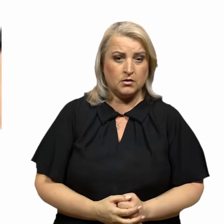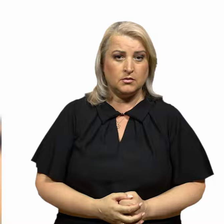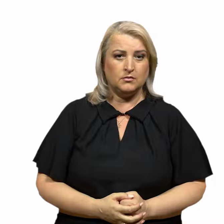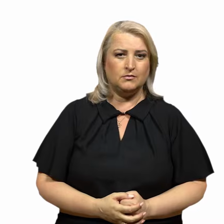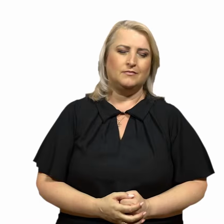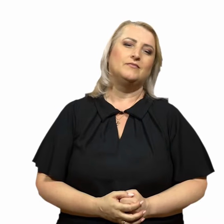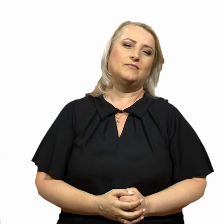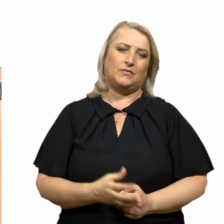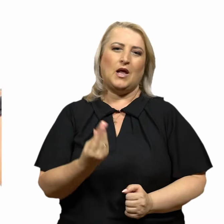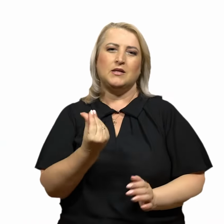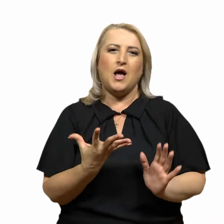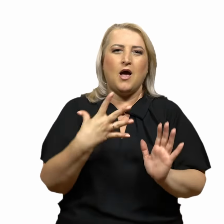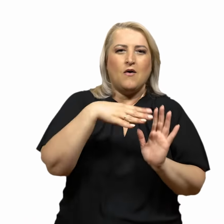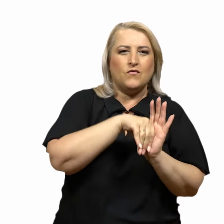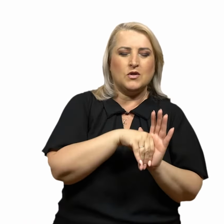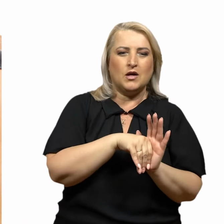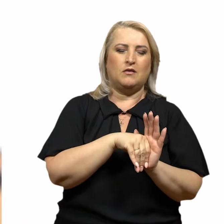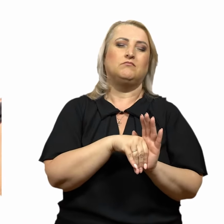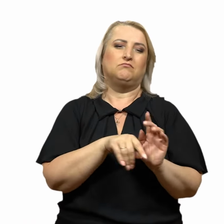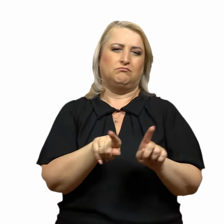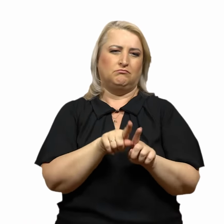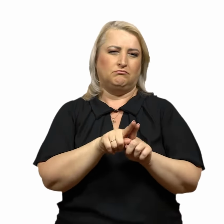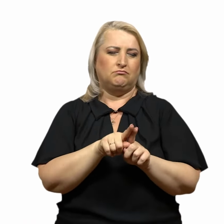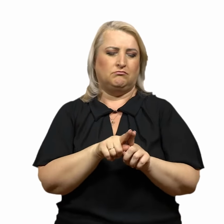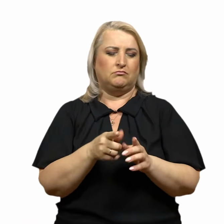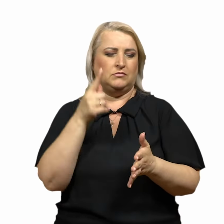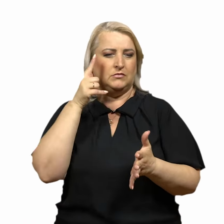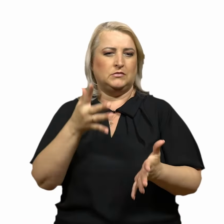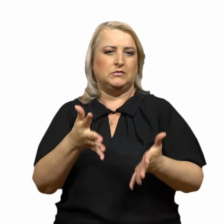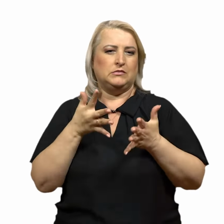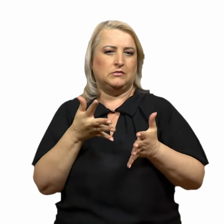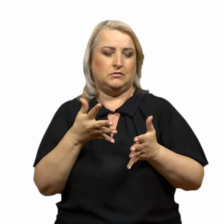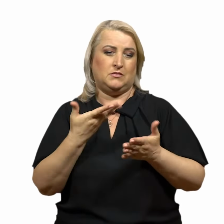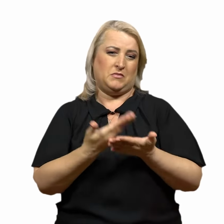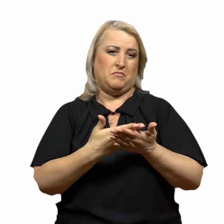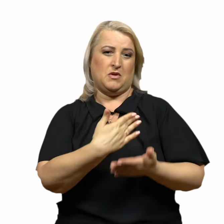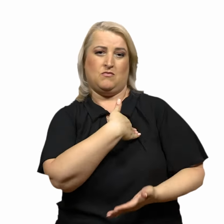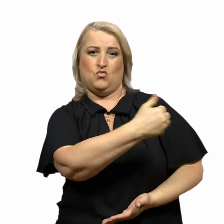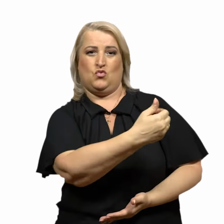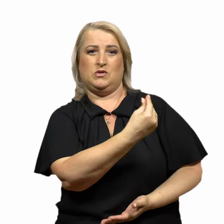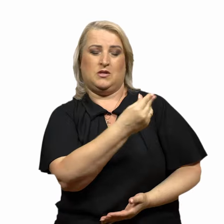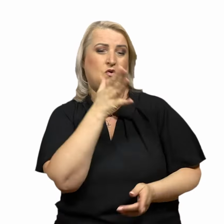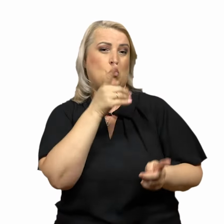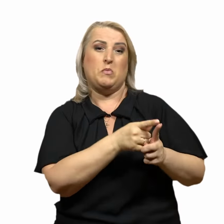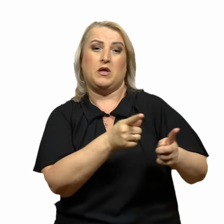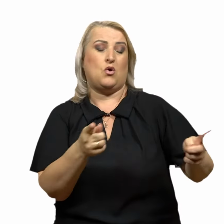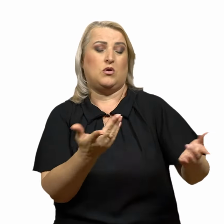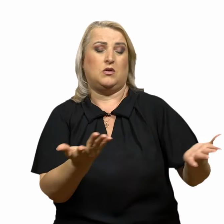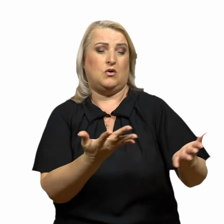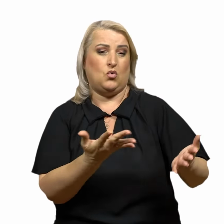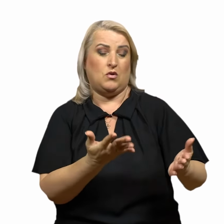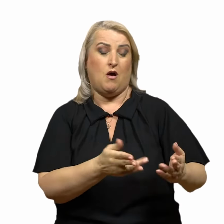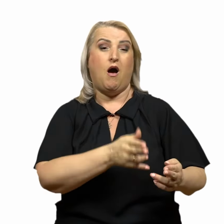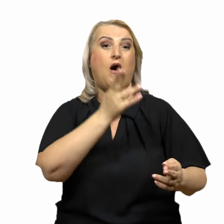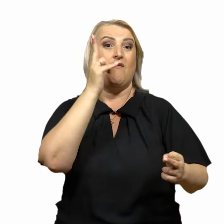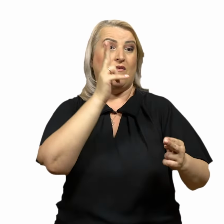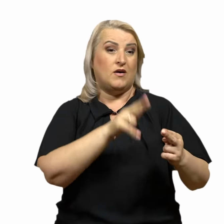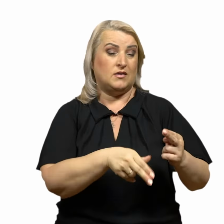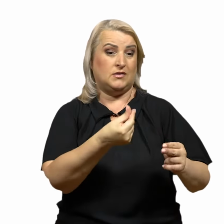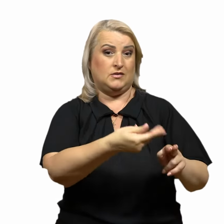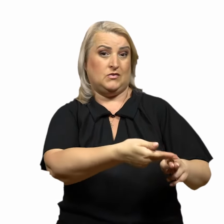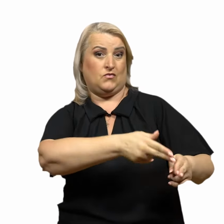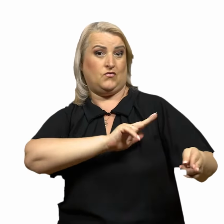A investi înseamnă printre altele și a împrumuta banii cuiva pentru o perioadă de timp. La final, persoana va înapoi asuma